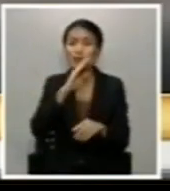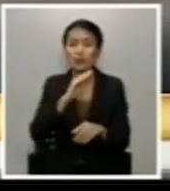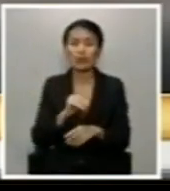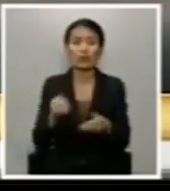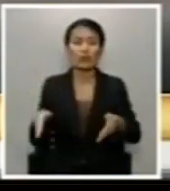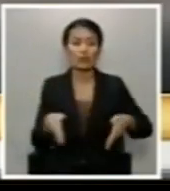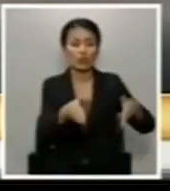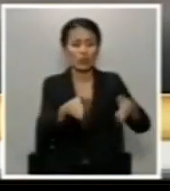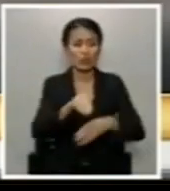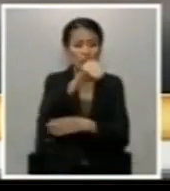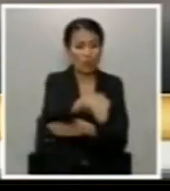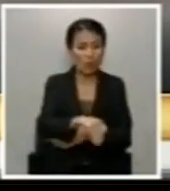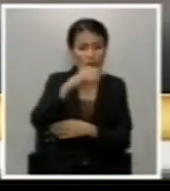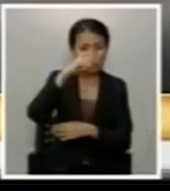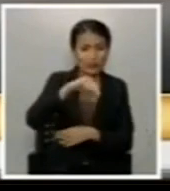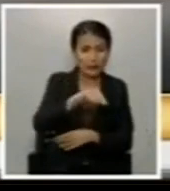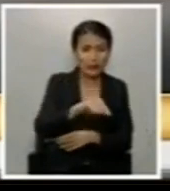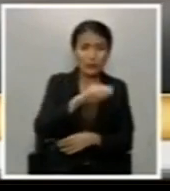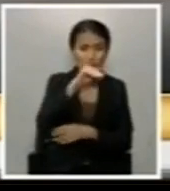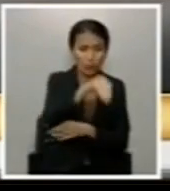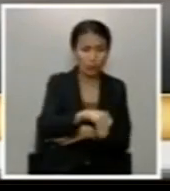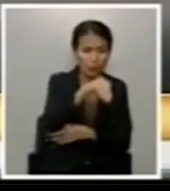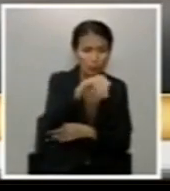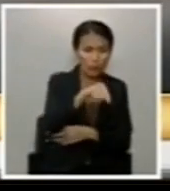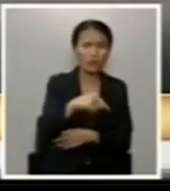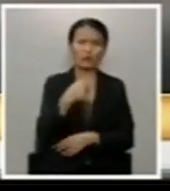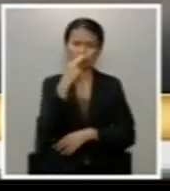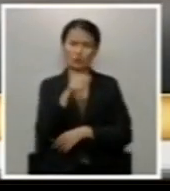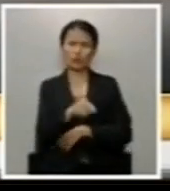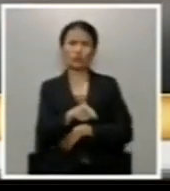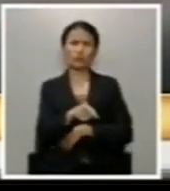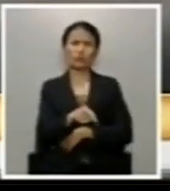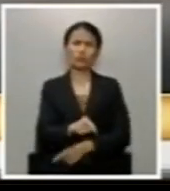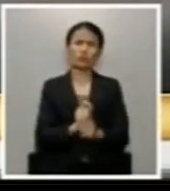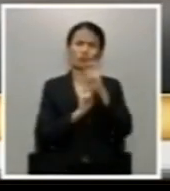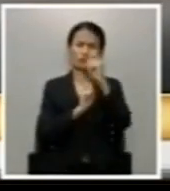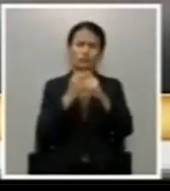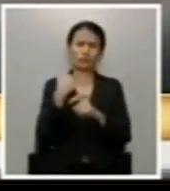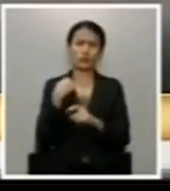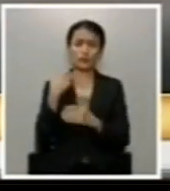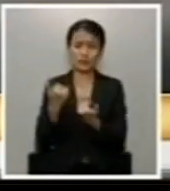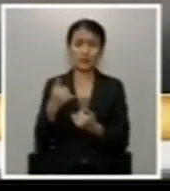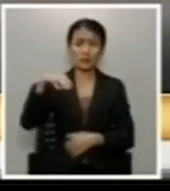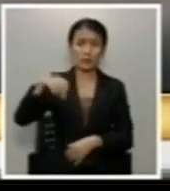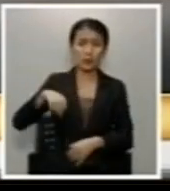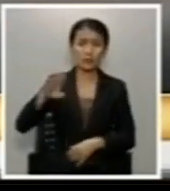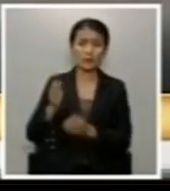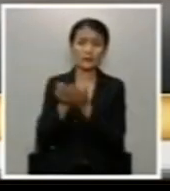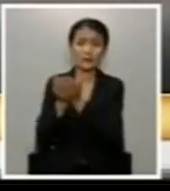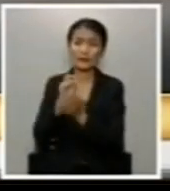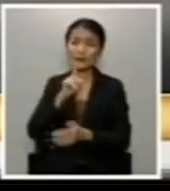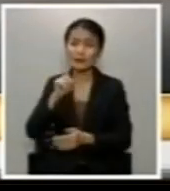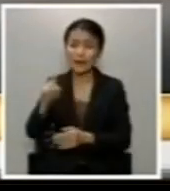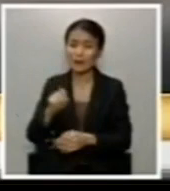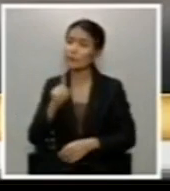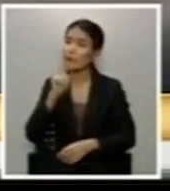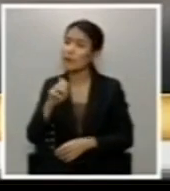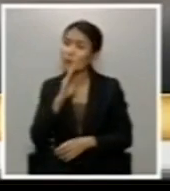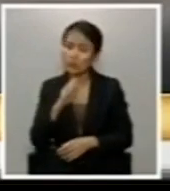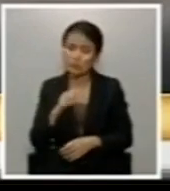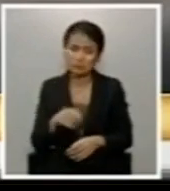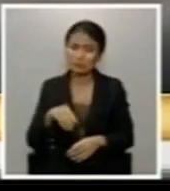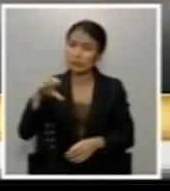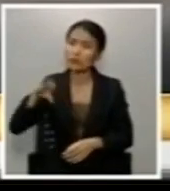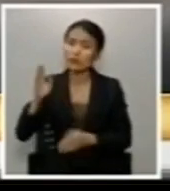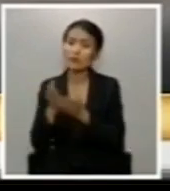นจุดยุทธศาสตร์ดิฉันก็มีความกังวลดิฉันไปถามบริษัทเรือว่าถ้าสร้างคลองไทยนี้จะใช้ไหม